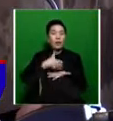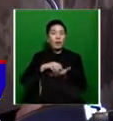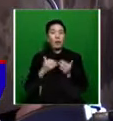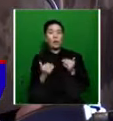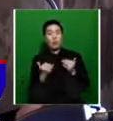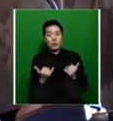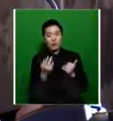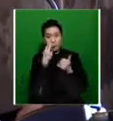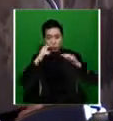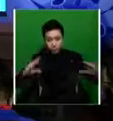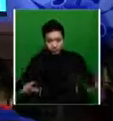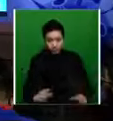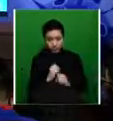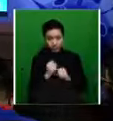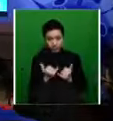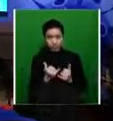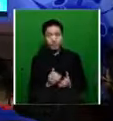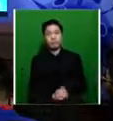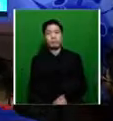ในวันนี้ค่ะเชิญค่ะ